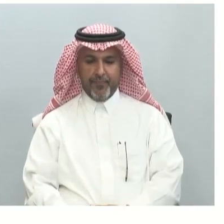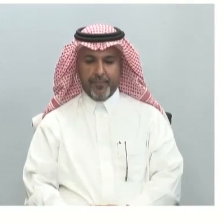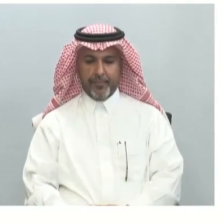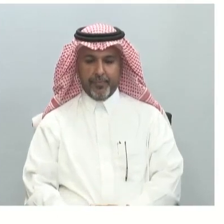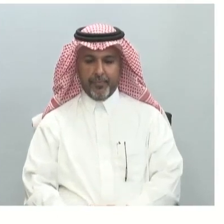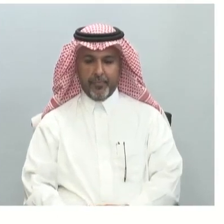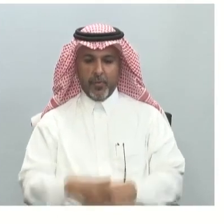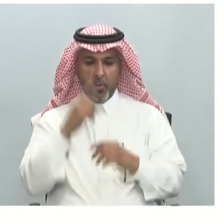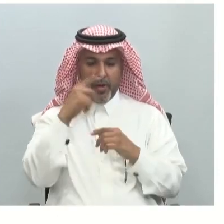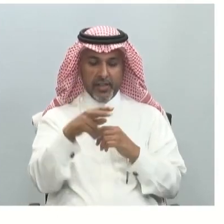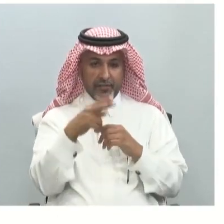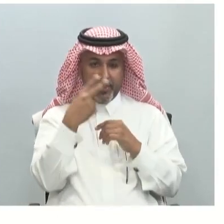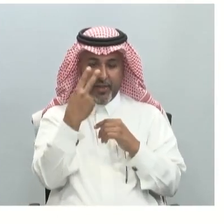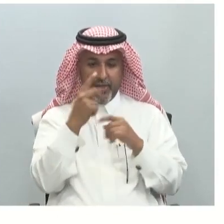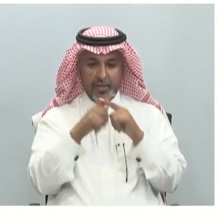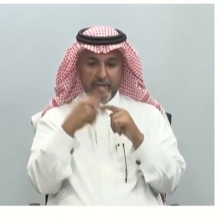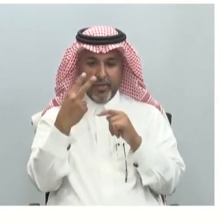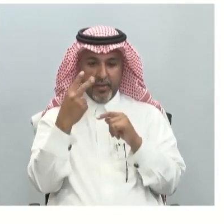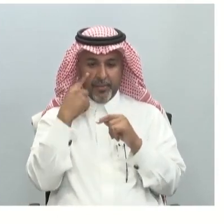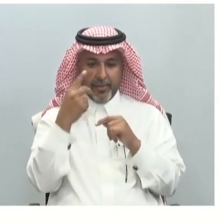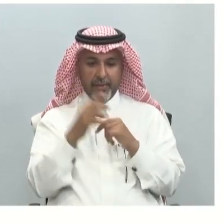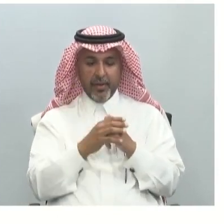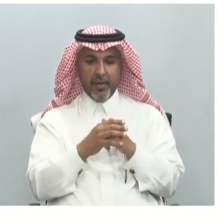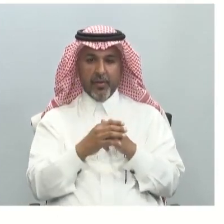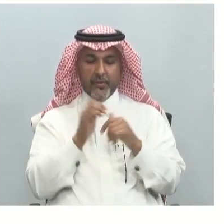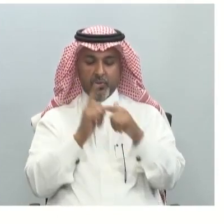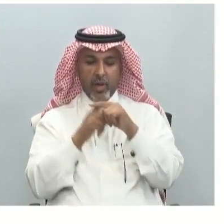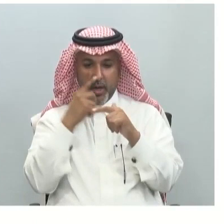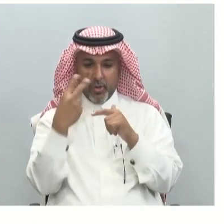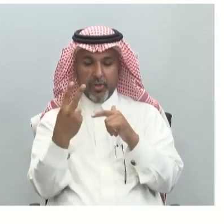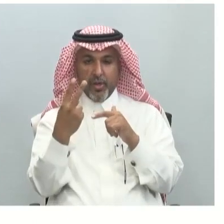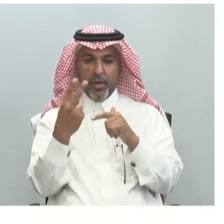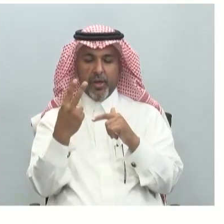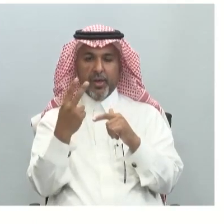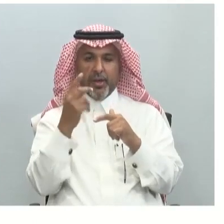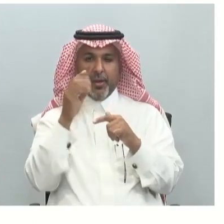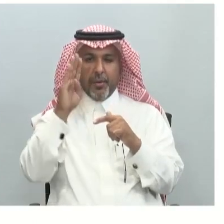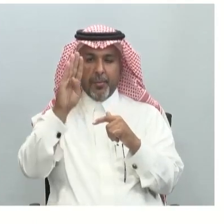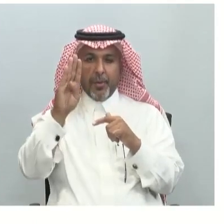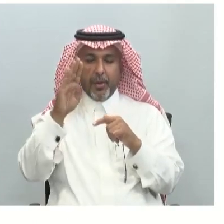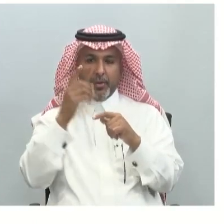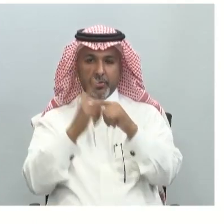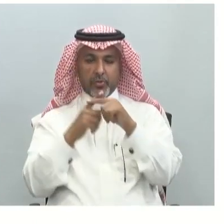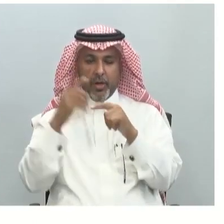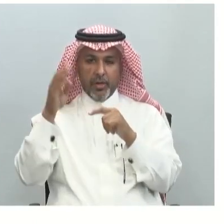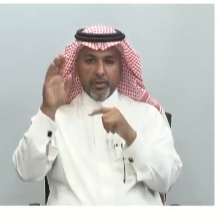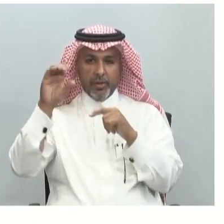هل راح اضرب الايه اثنين في الاي زائد اثنين بي زائد اثنين ام خطا